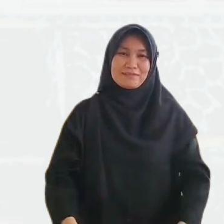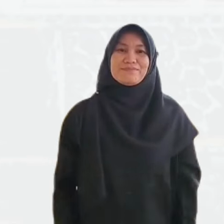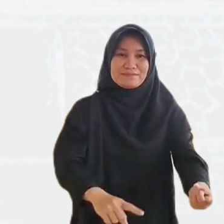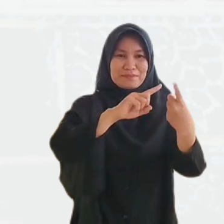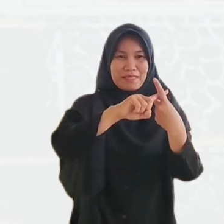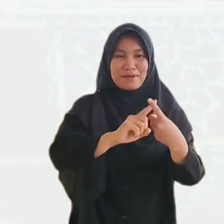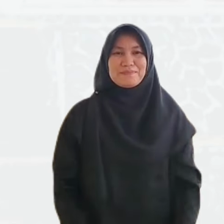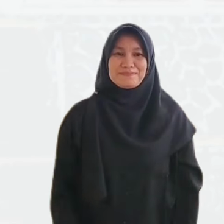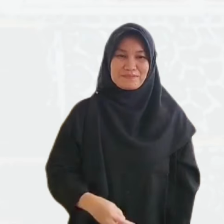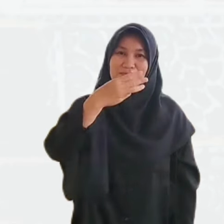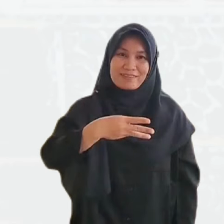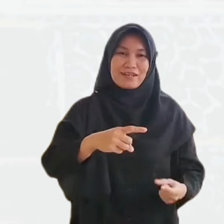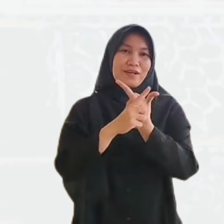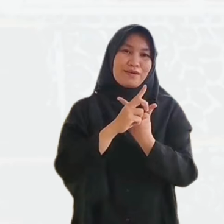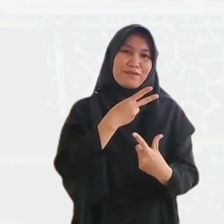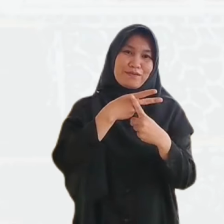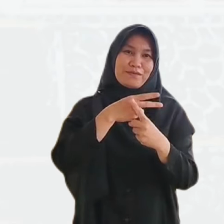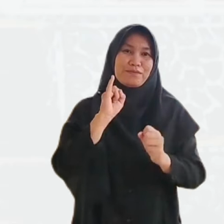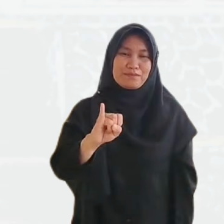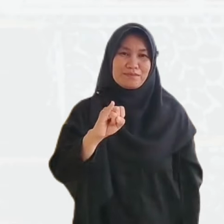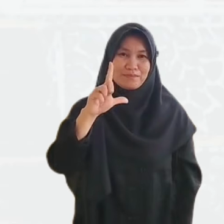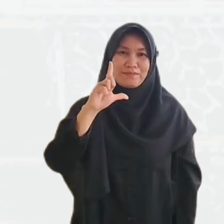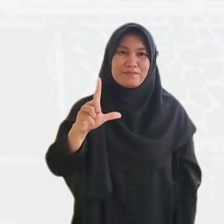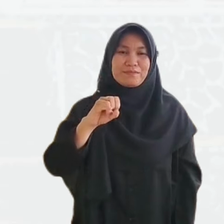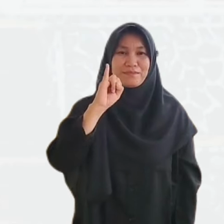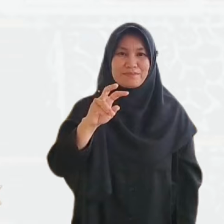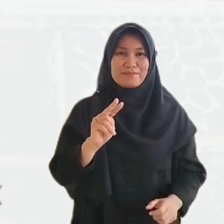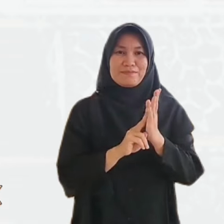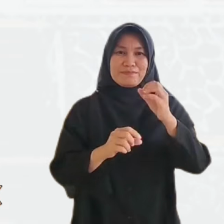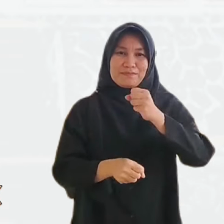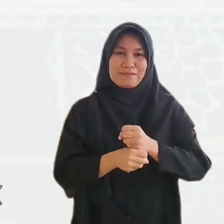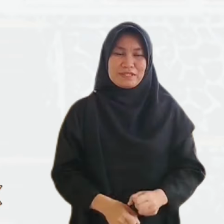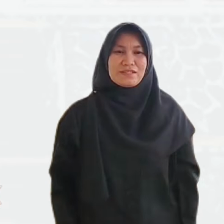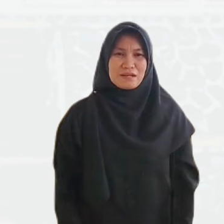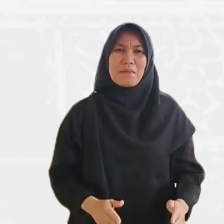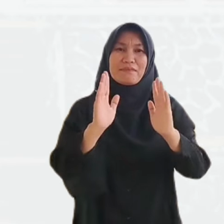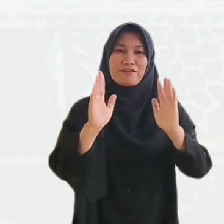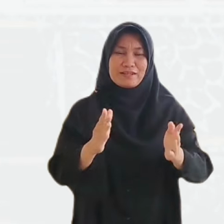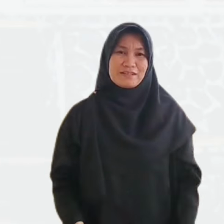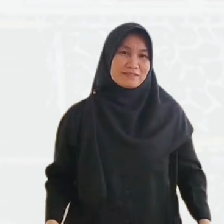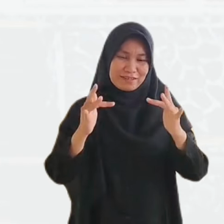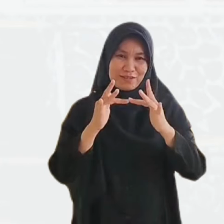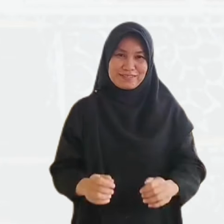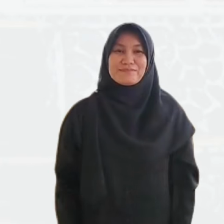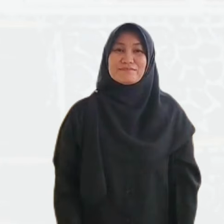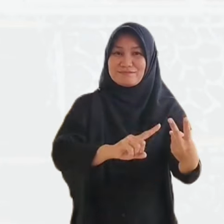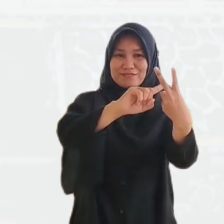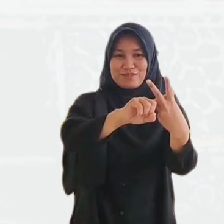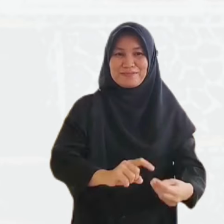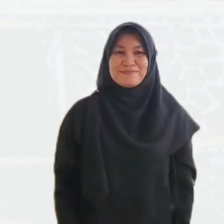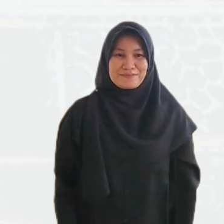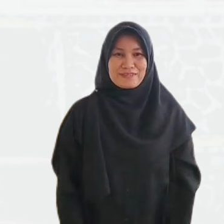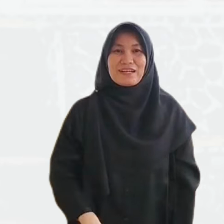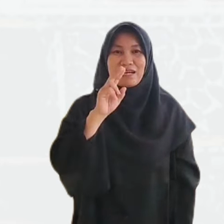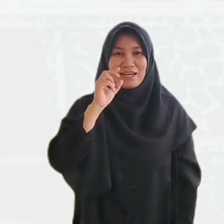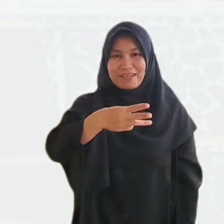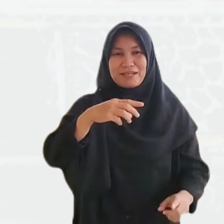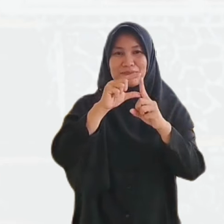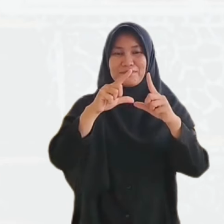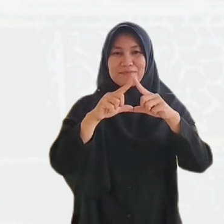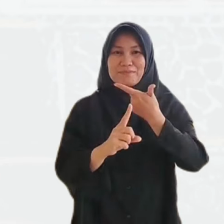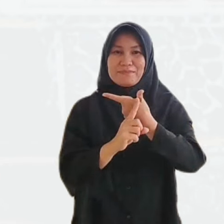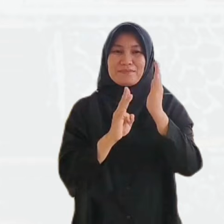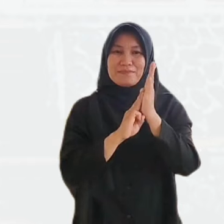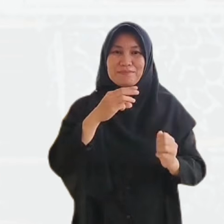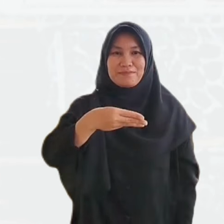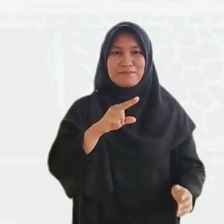Yang pertama adalah e-Filing, yaitu pendaftaran perkara secara elektronik. Yang kedua adalah e-Payment, berupa estimasi